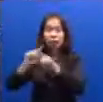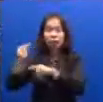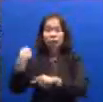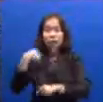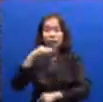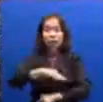ของประเทศลดลงด้วย